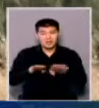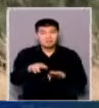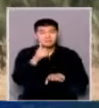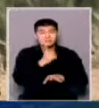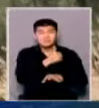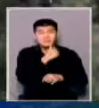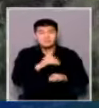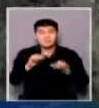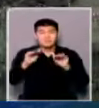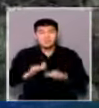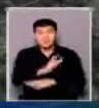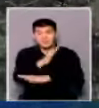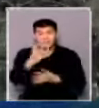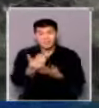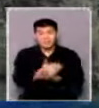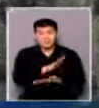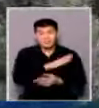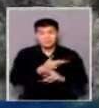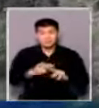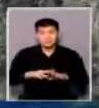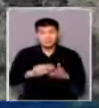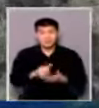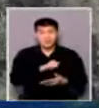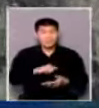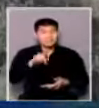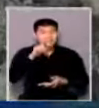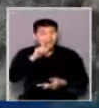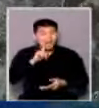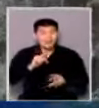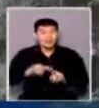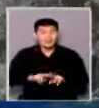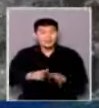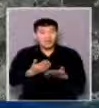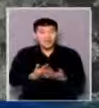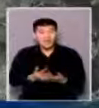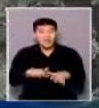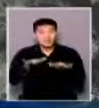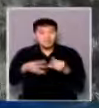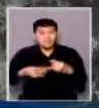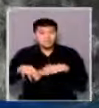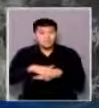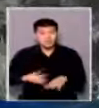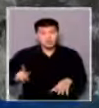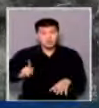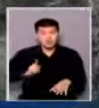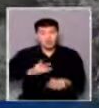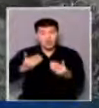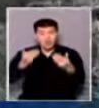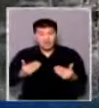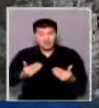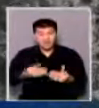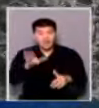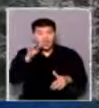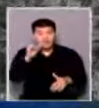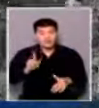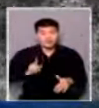болар кішкентай ағаш табылды. Міне, мен өзіме ыңғайлы көлеңке жерге отырып алдым. Қазір енді